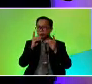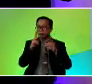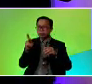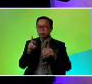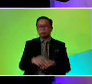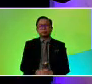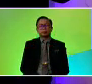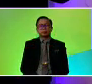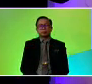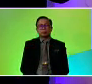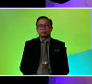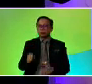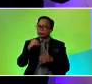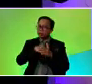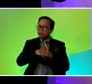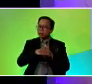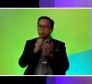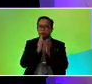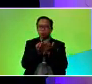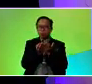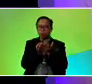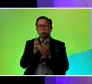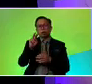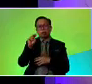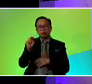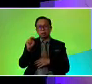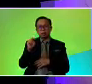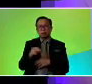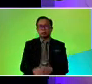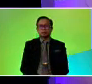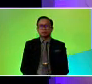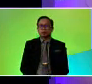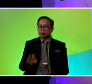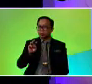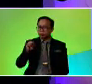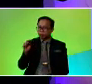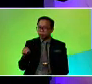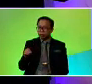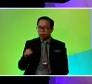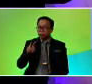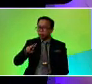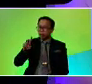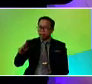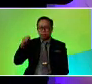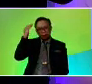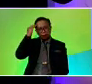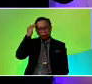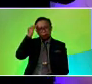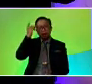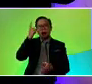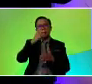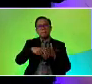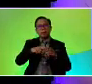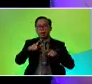dalam buku Oke Supaya Oke lepas ini Oke ataupun anak-anak dapat tahu oke apakah